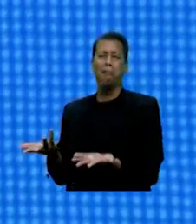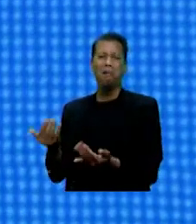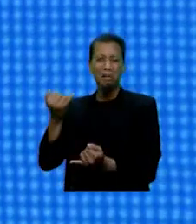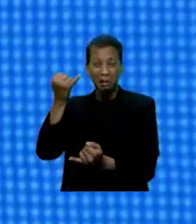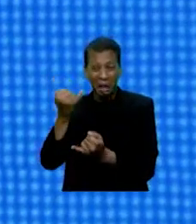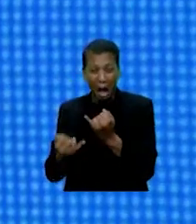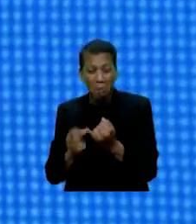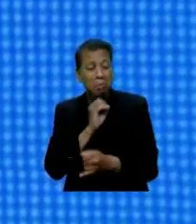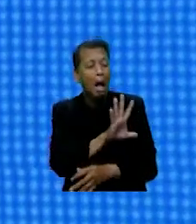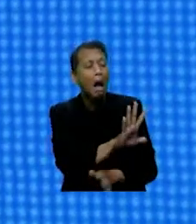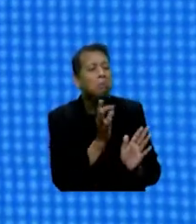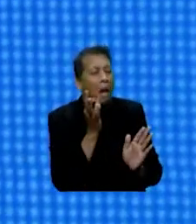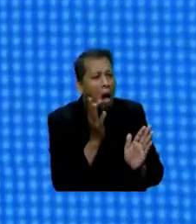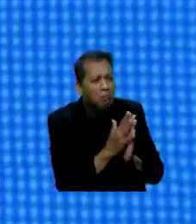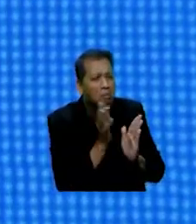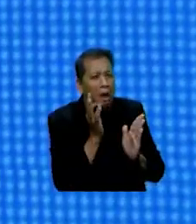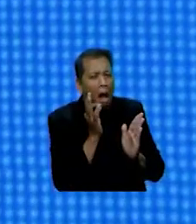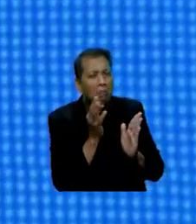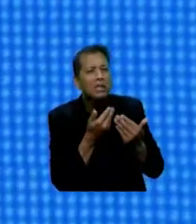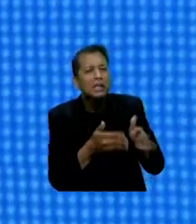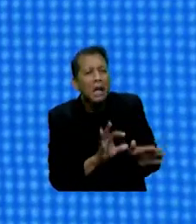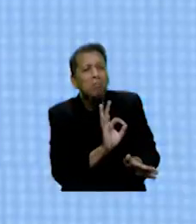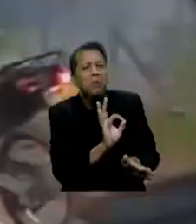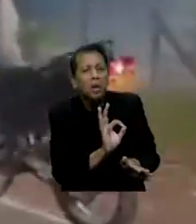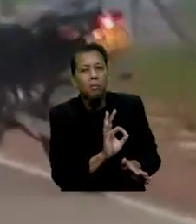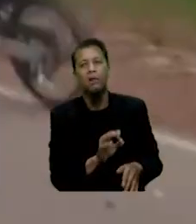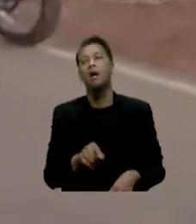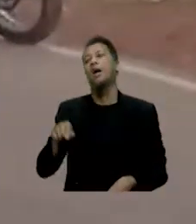apa? Belum selesai, Pak. Nah.